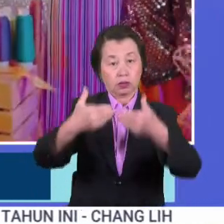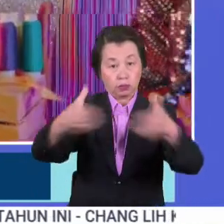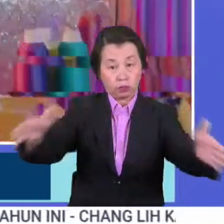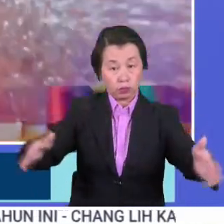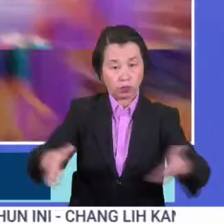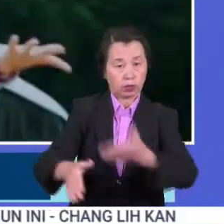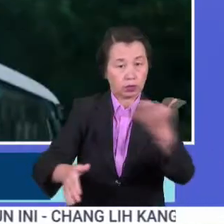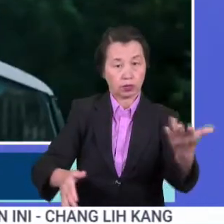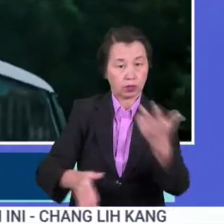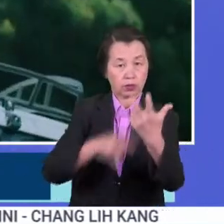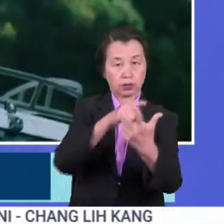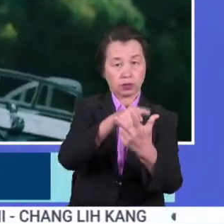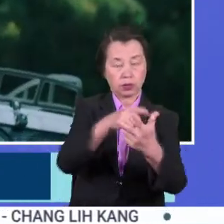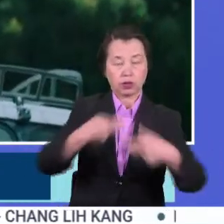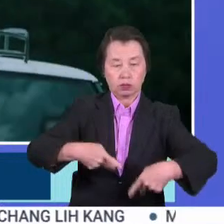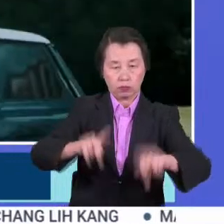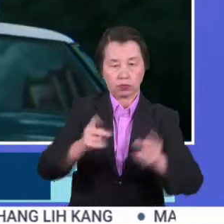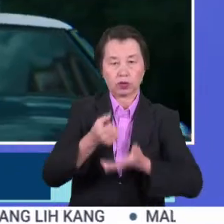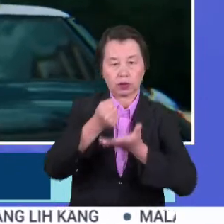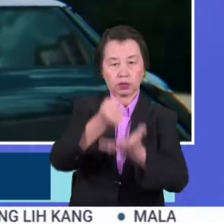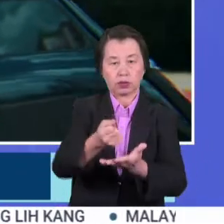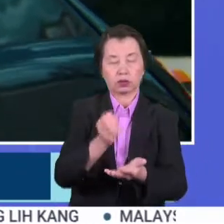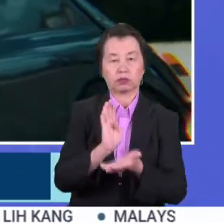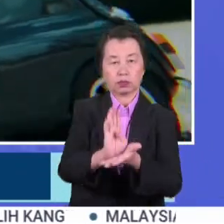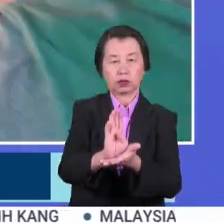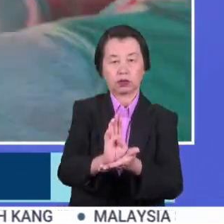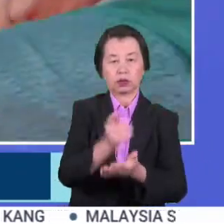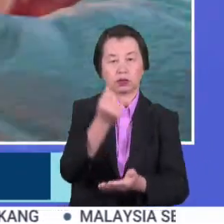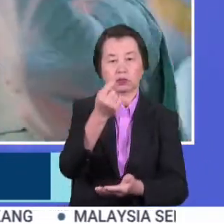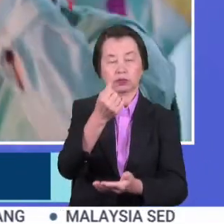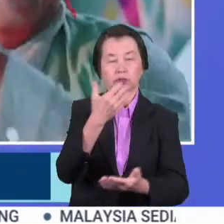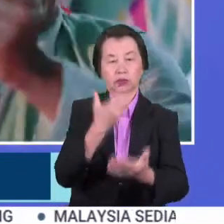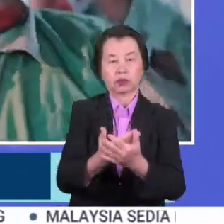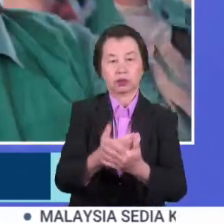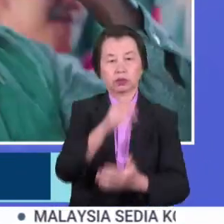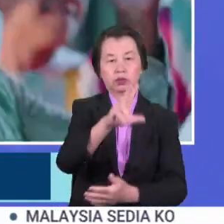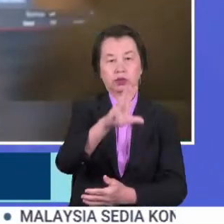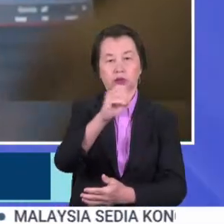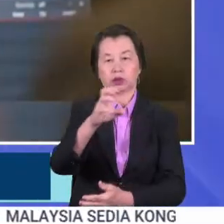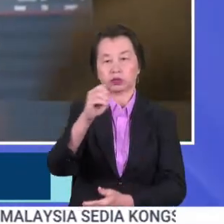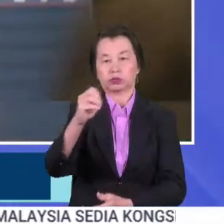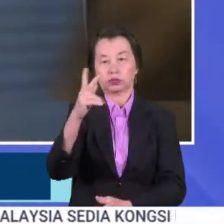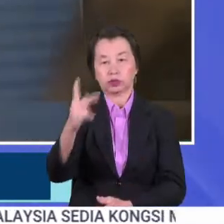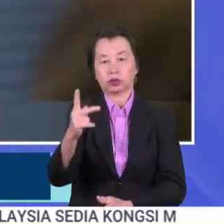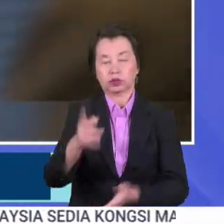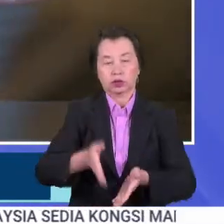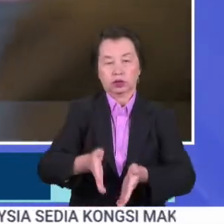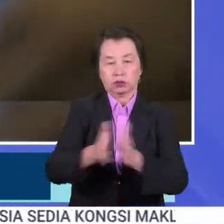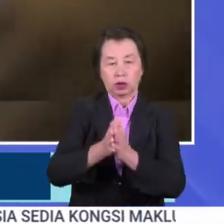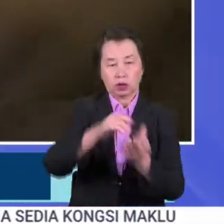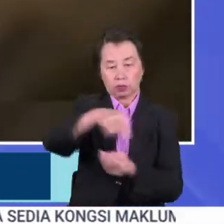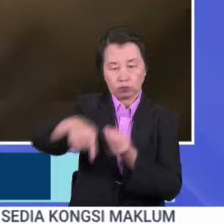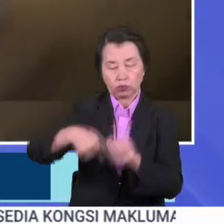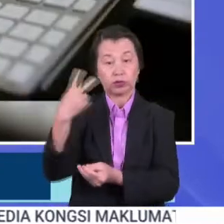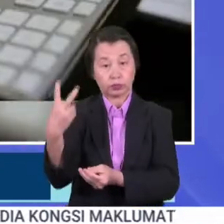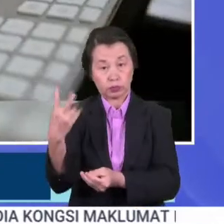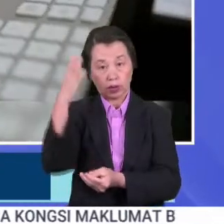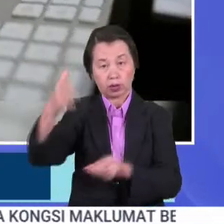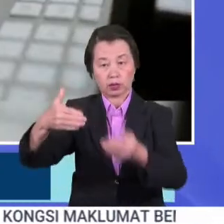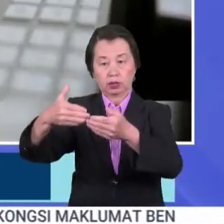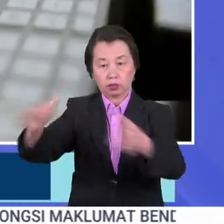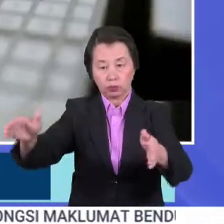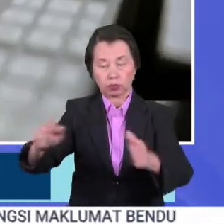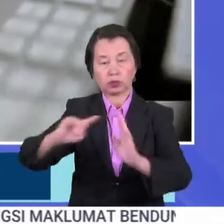kepada 3 kategori yang berpeluang menerima bantuan mencecah nilai RM300,000. Permohonan pusingan kedua akan